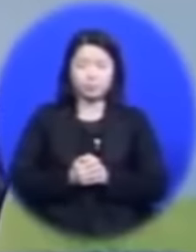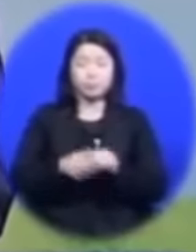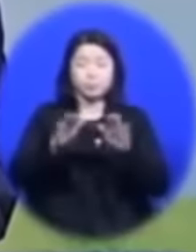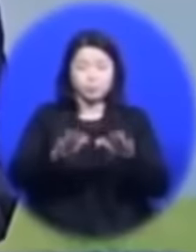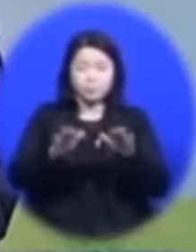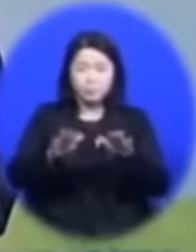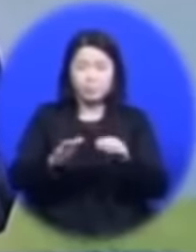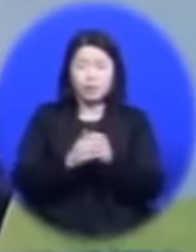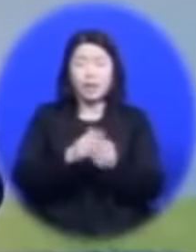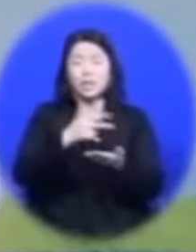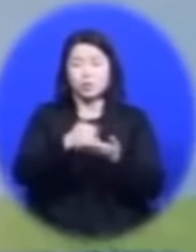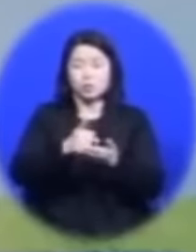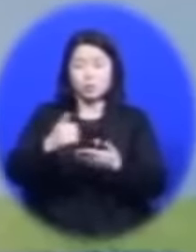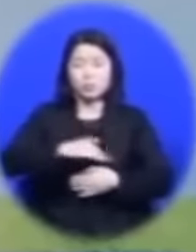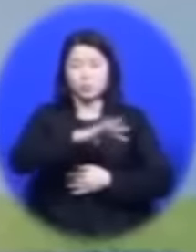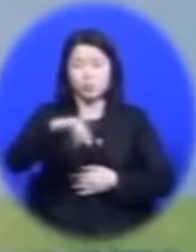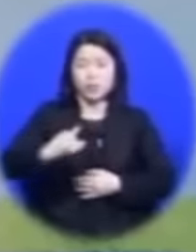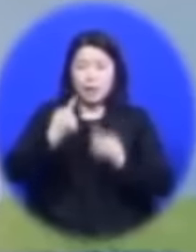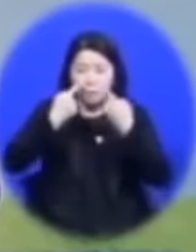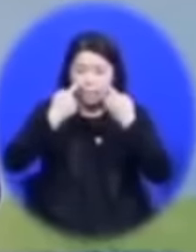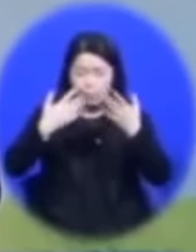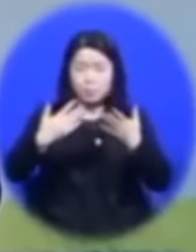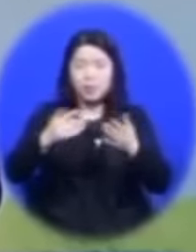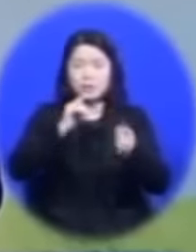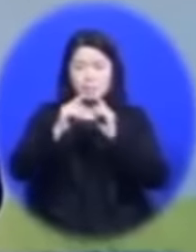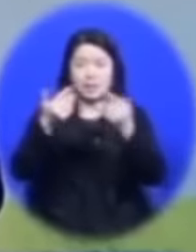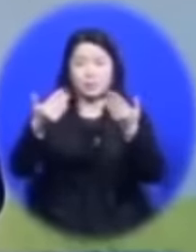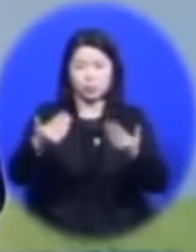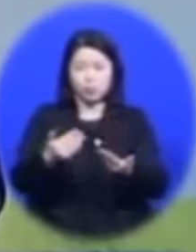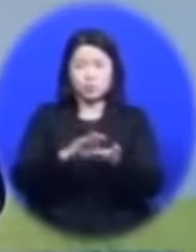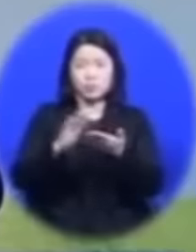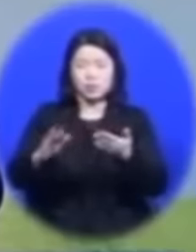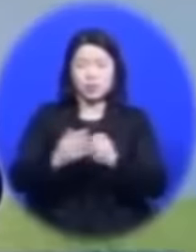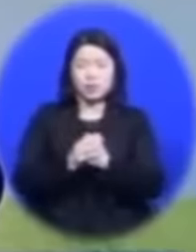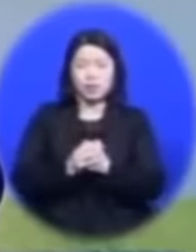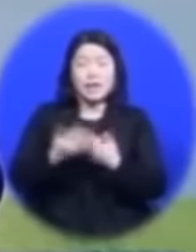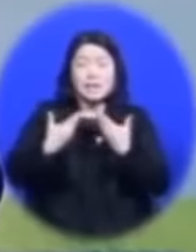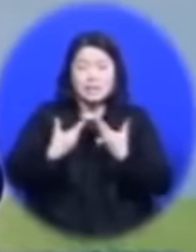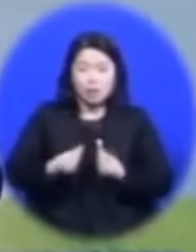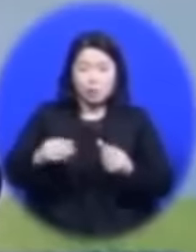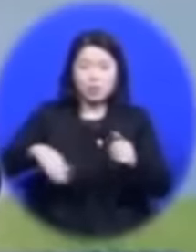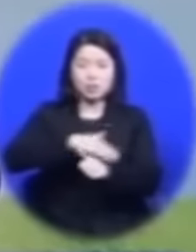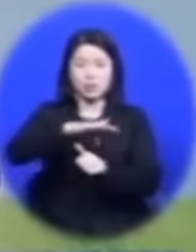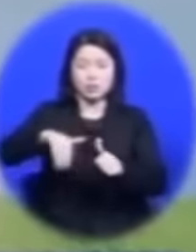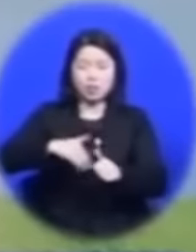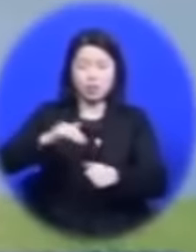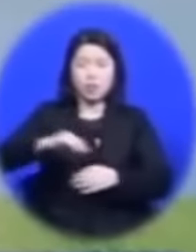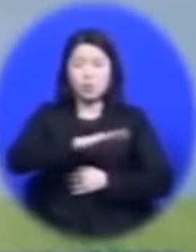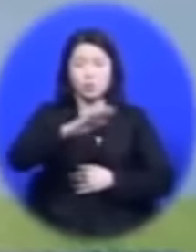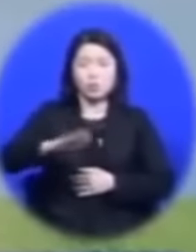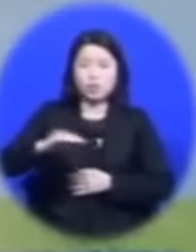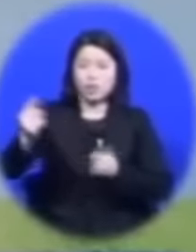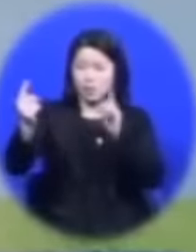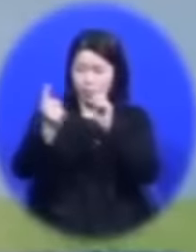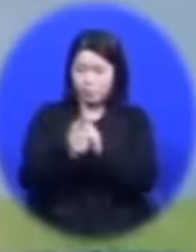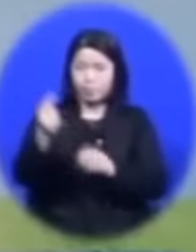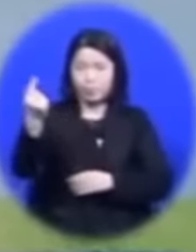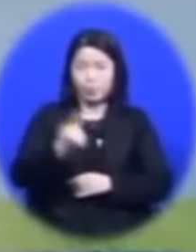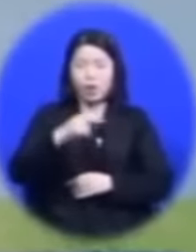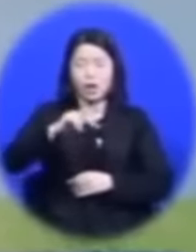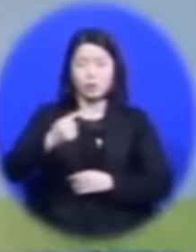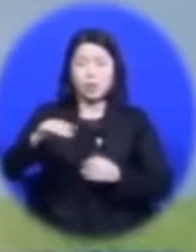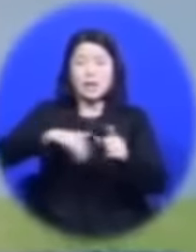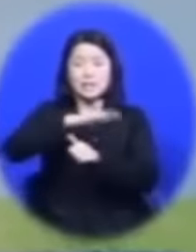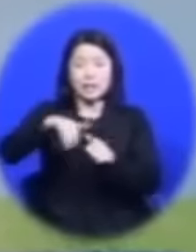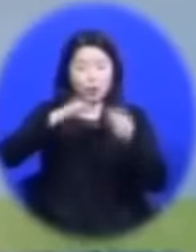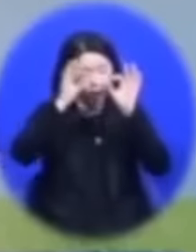오늘 주님은 우리에게 분명하게 말씀하고 계십니다. 절망적인 상황이 우리에게 닥쳐오더라도